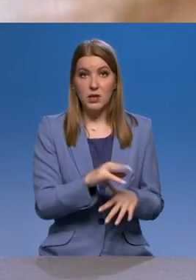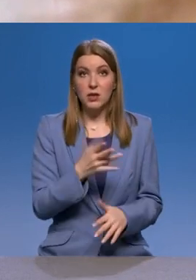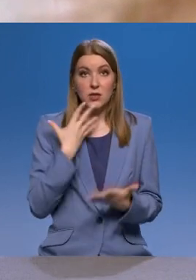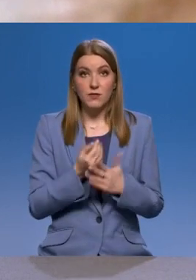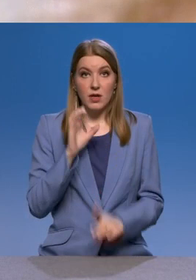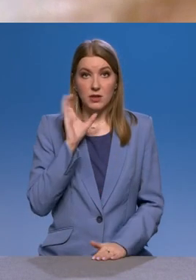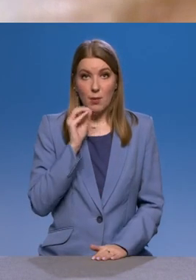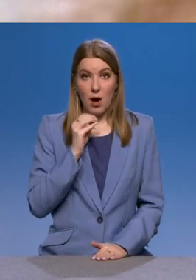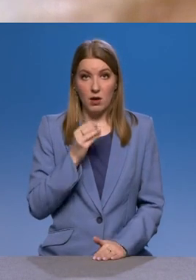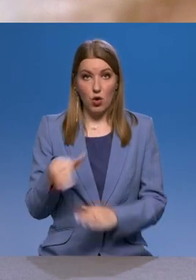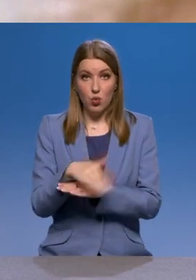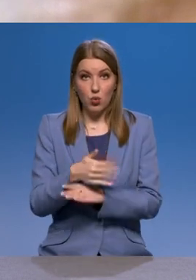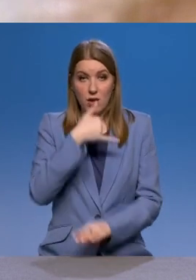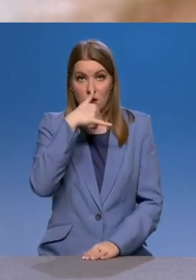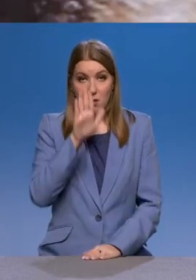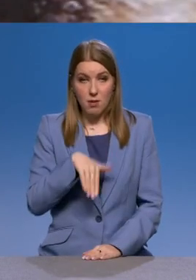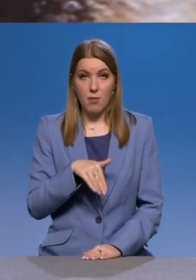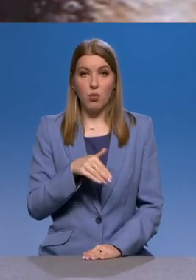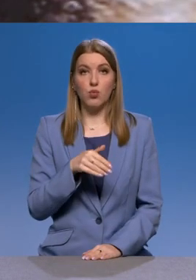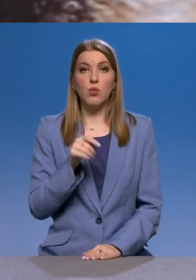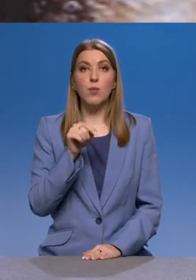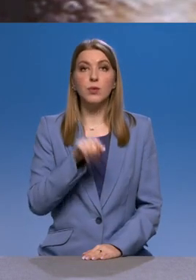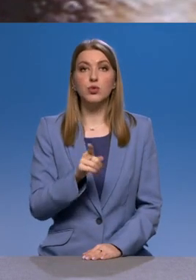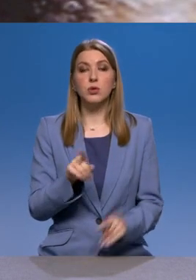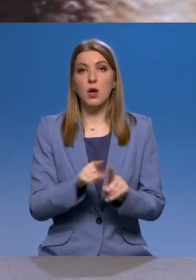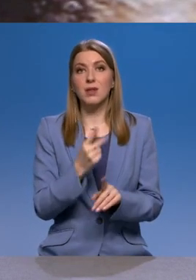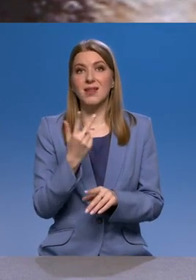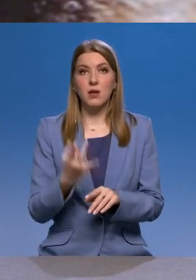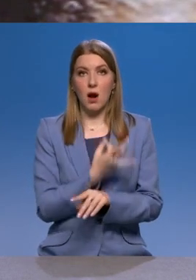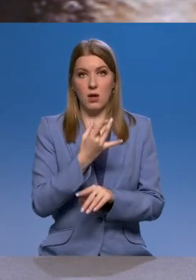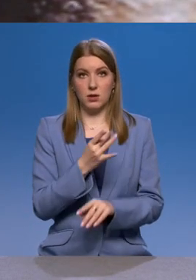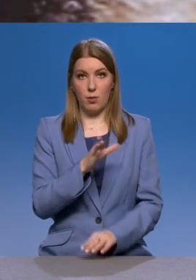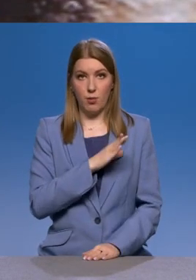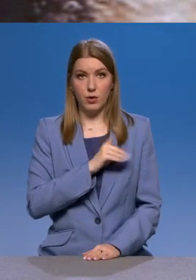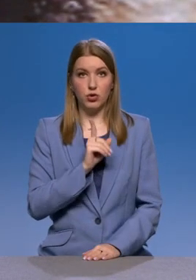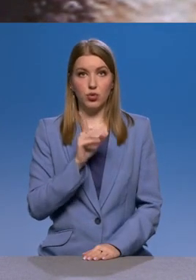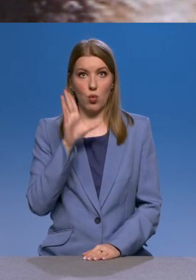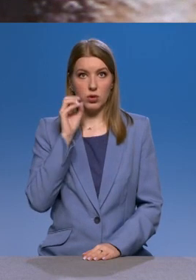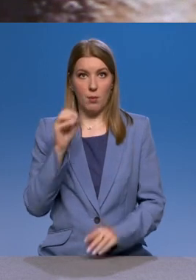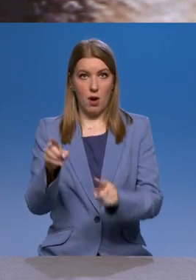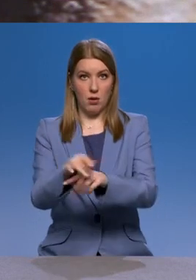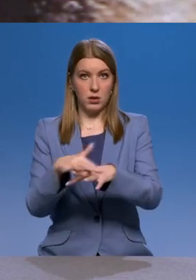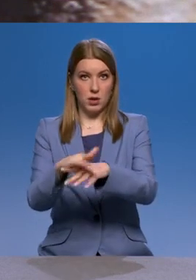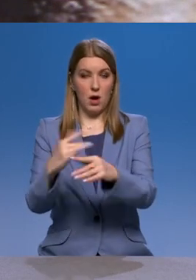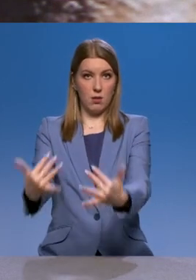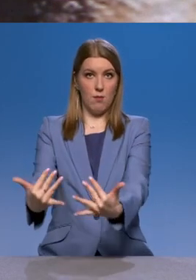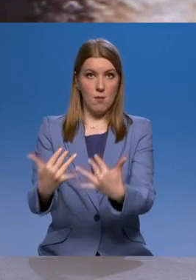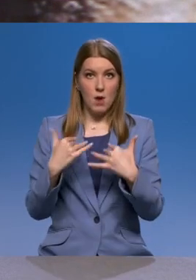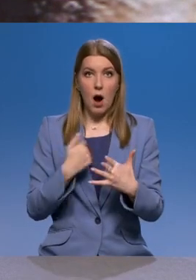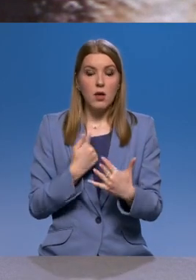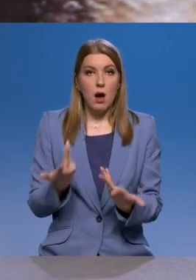набережной, где вода, там их нет. А так я раза три попадала, когда на меня неслась эта стая, и я не знала, куда мне